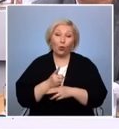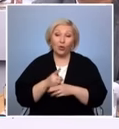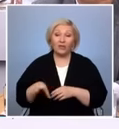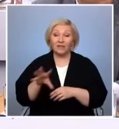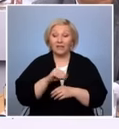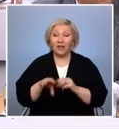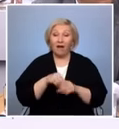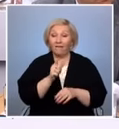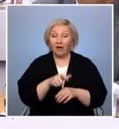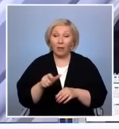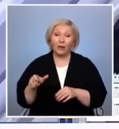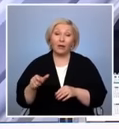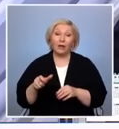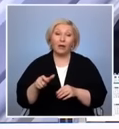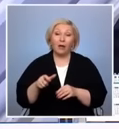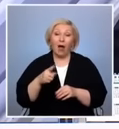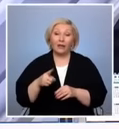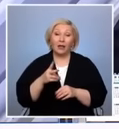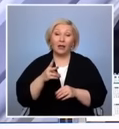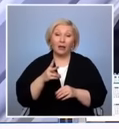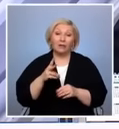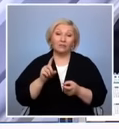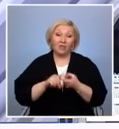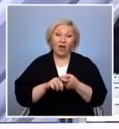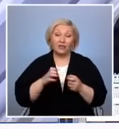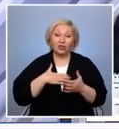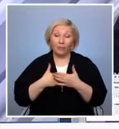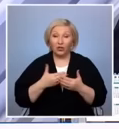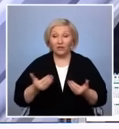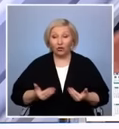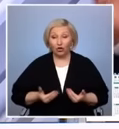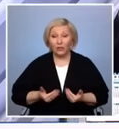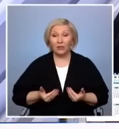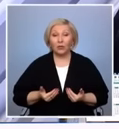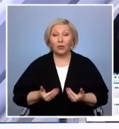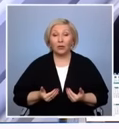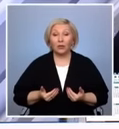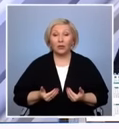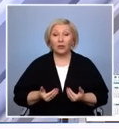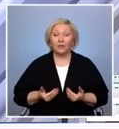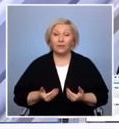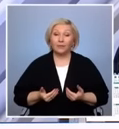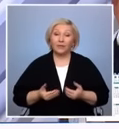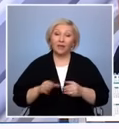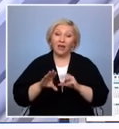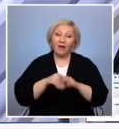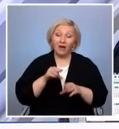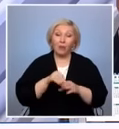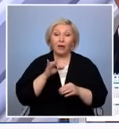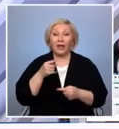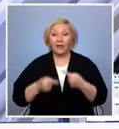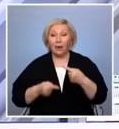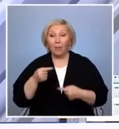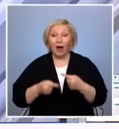самым таким ярким и самым необъяснимым высказыванием Хабирова на этой прямой линии. Цитирую. «Дороги